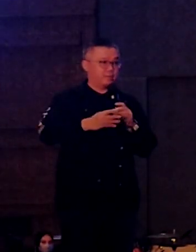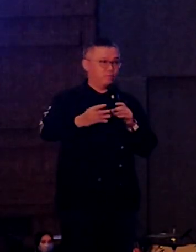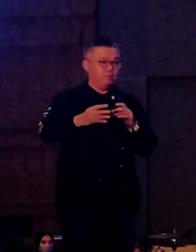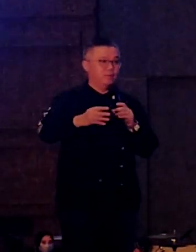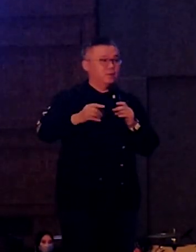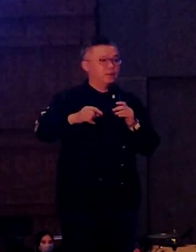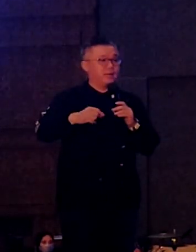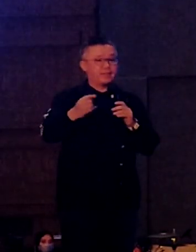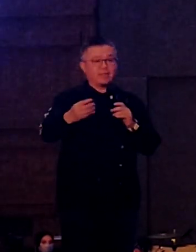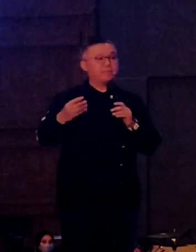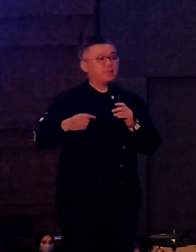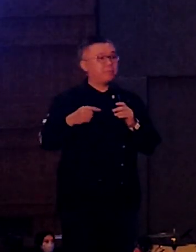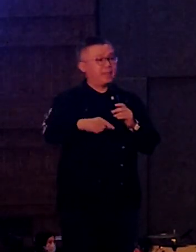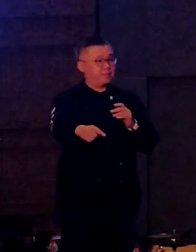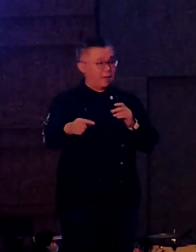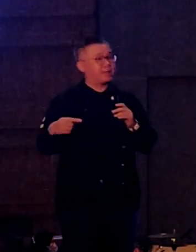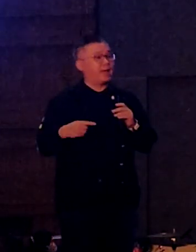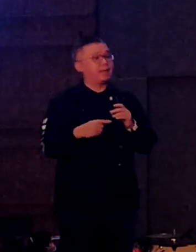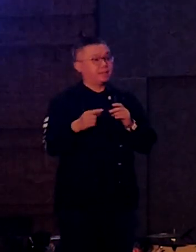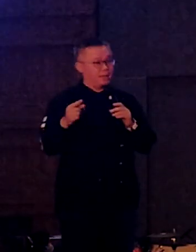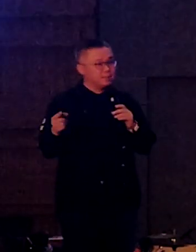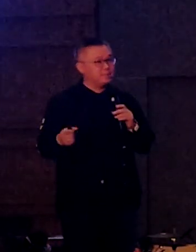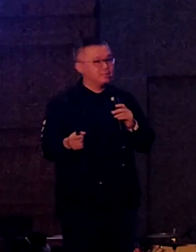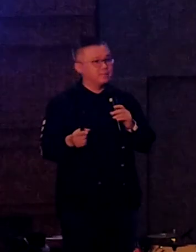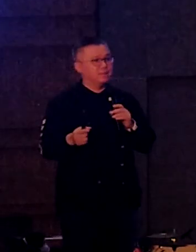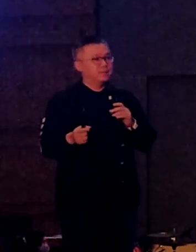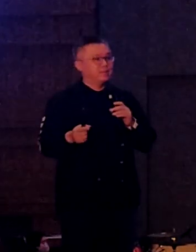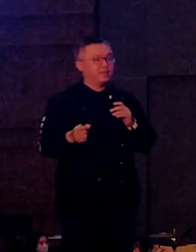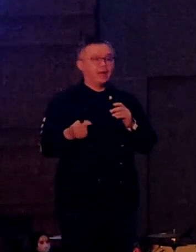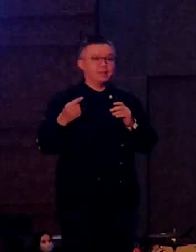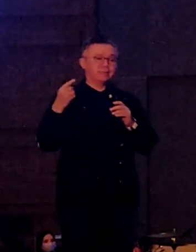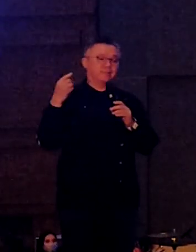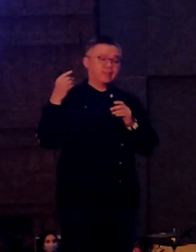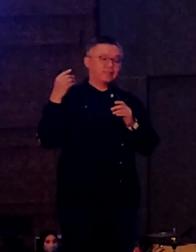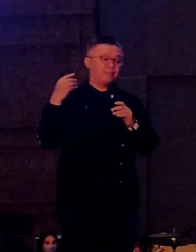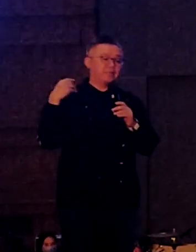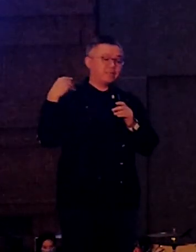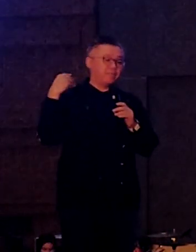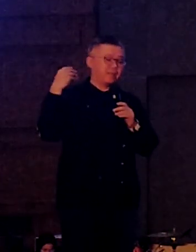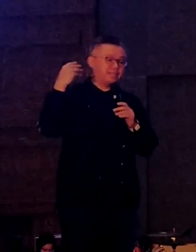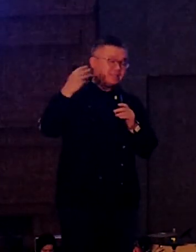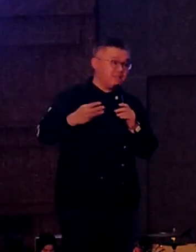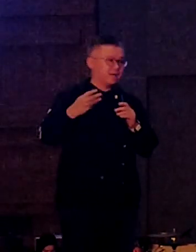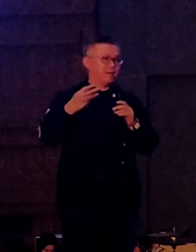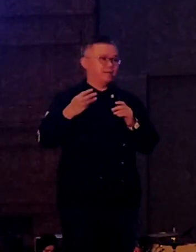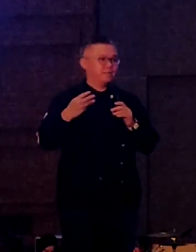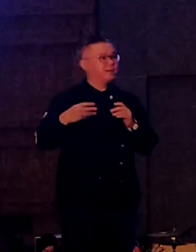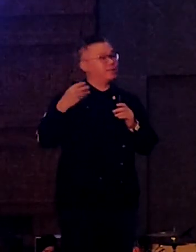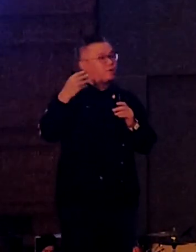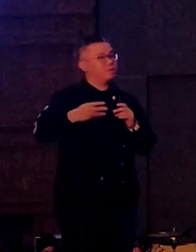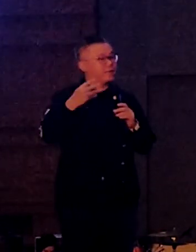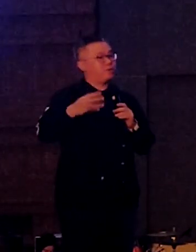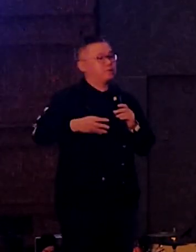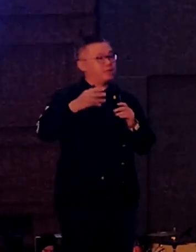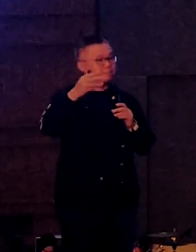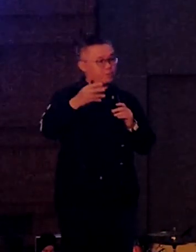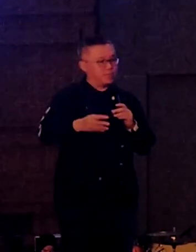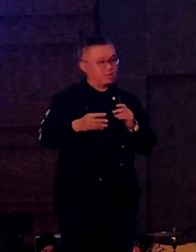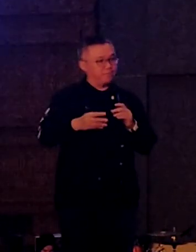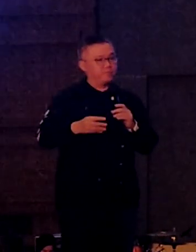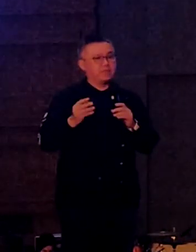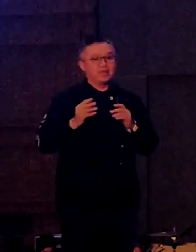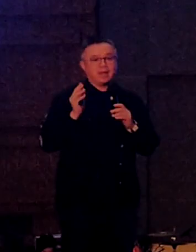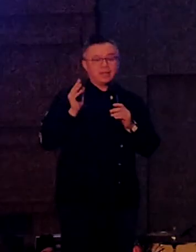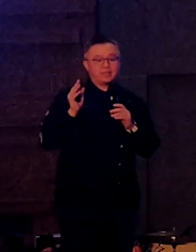satu banding satu dan kita bisa mengingat ketahanannya knapp bisa mengisinya dengan organ-organ